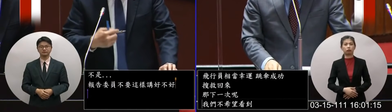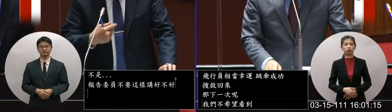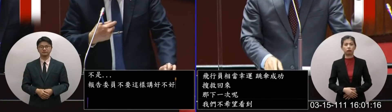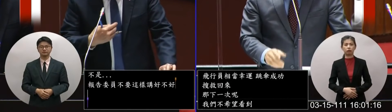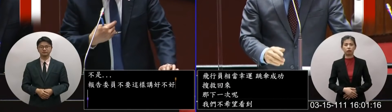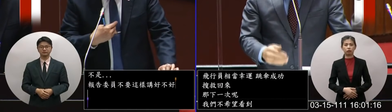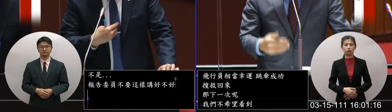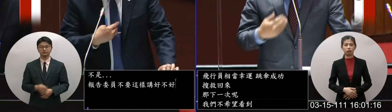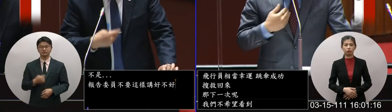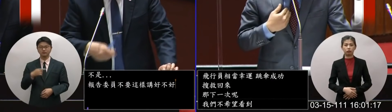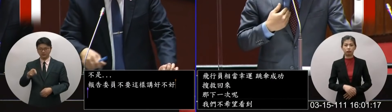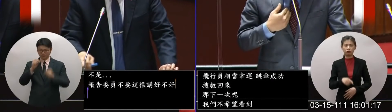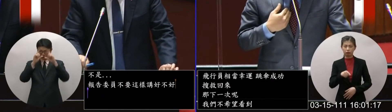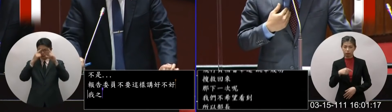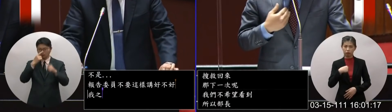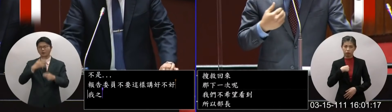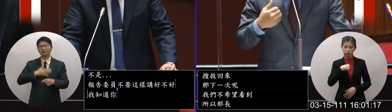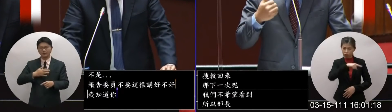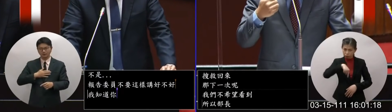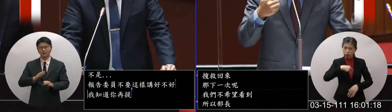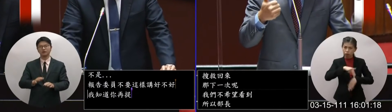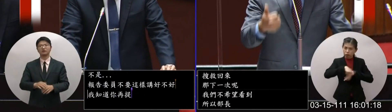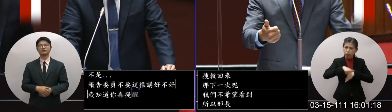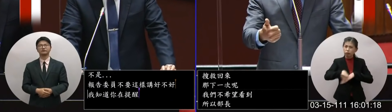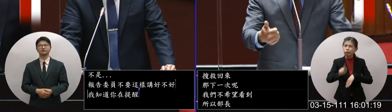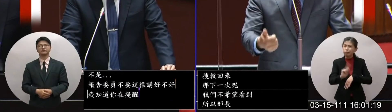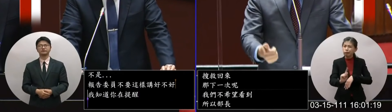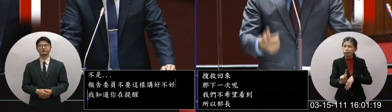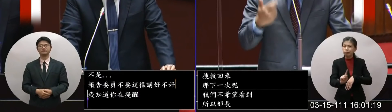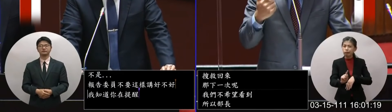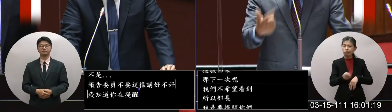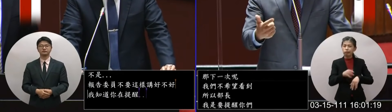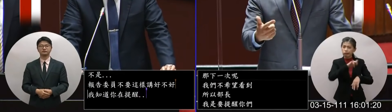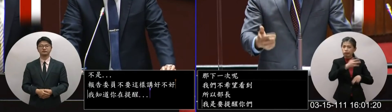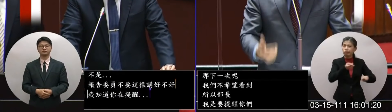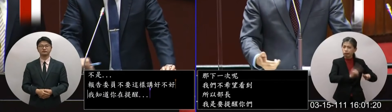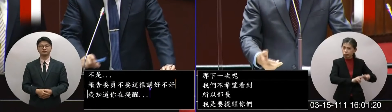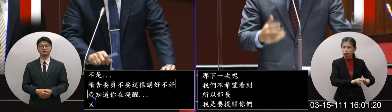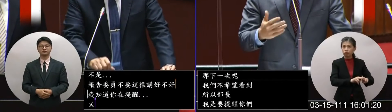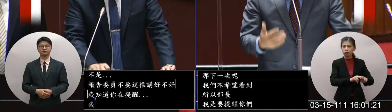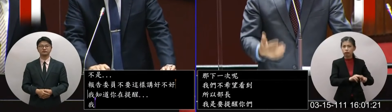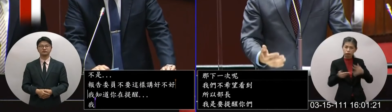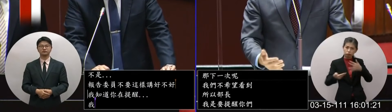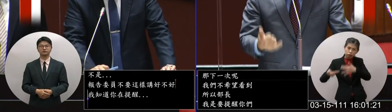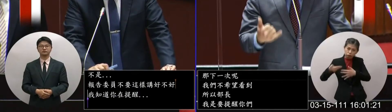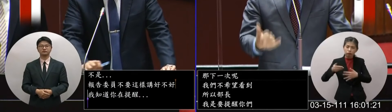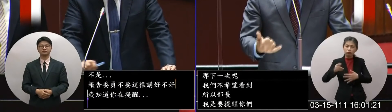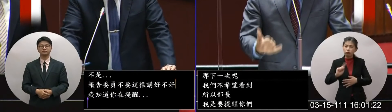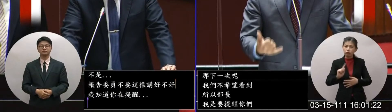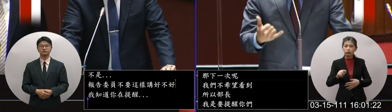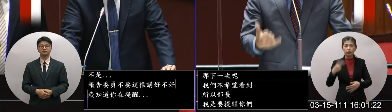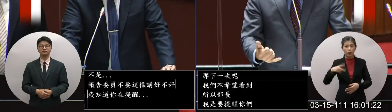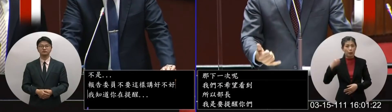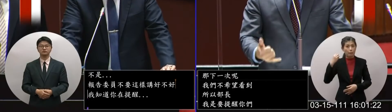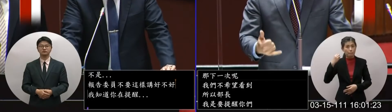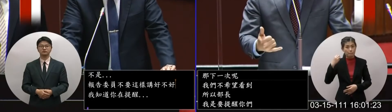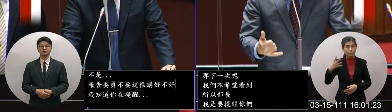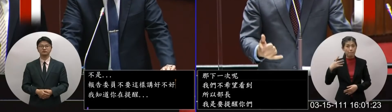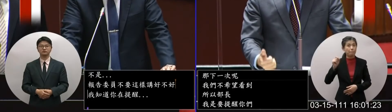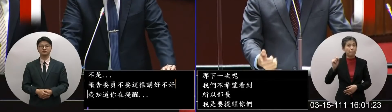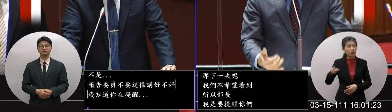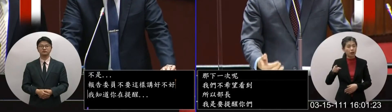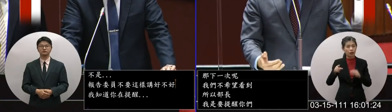一个交代，到底我们规划是要汰除还是要升级，还有新购的66加